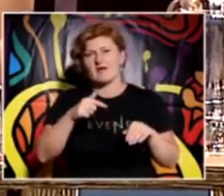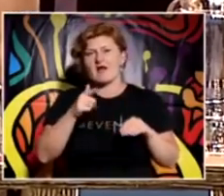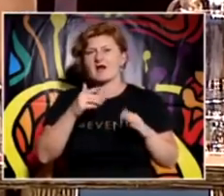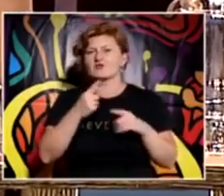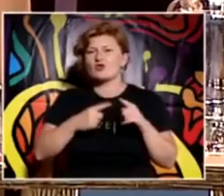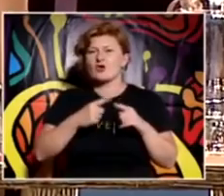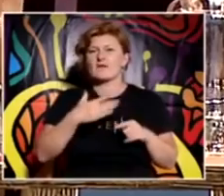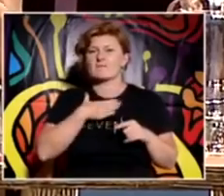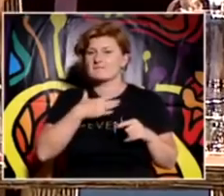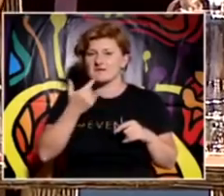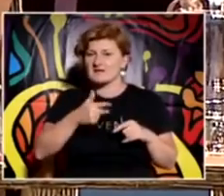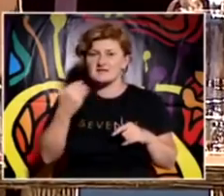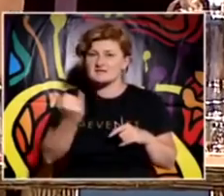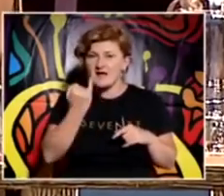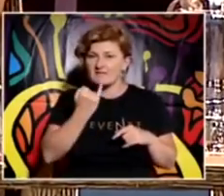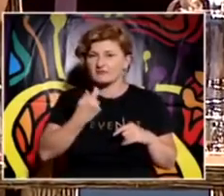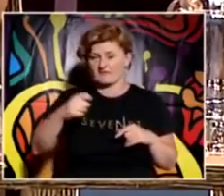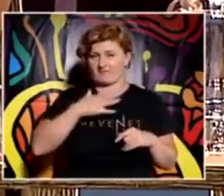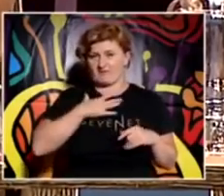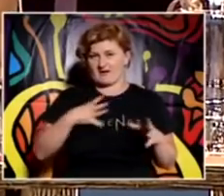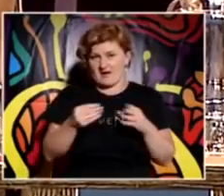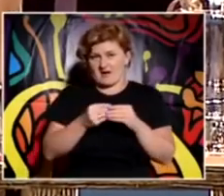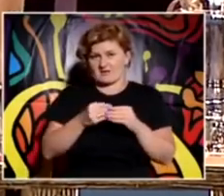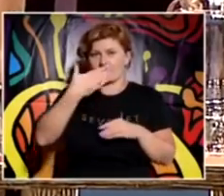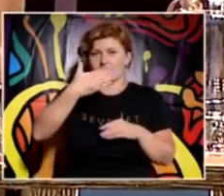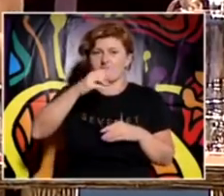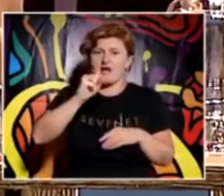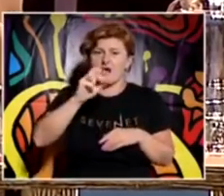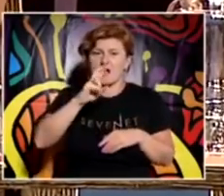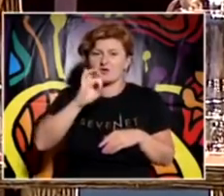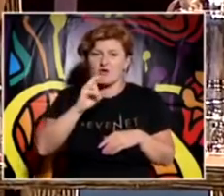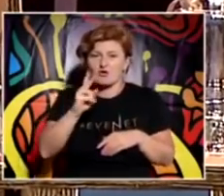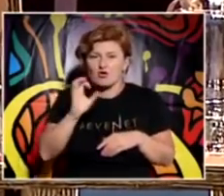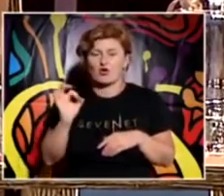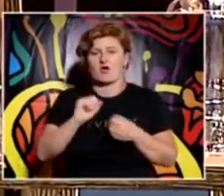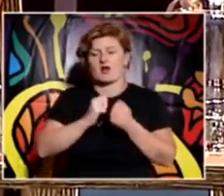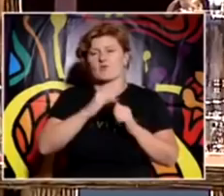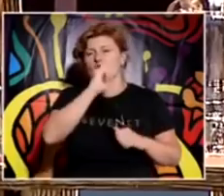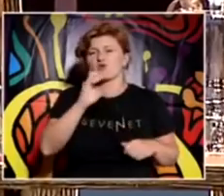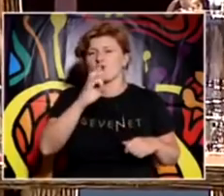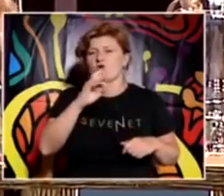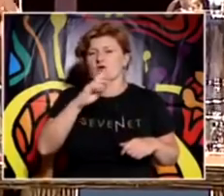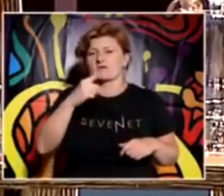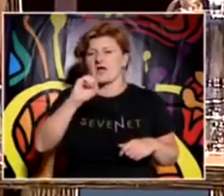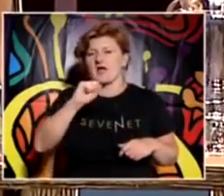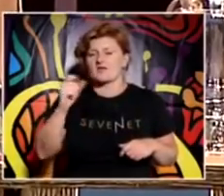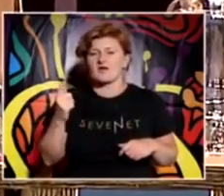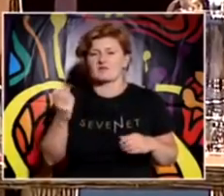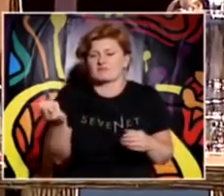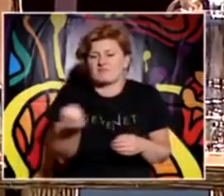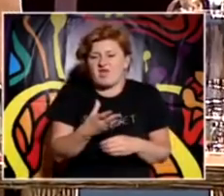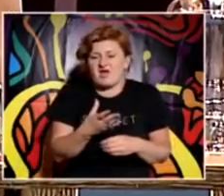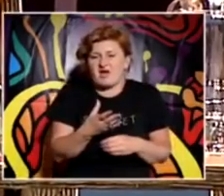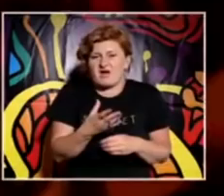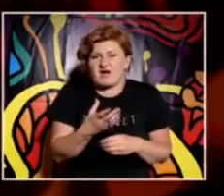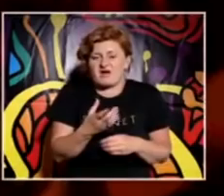bo nie zawsze z nim jeździmy, nawet do Maroka czy do Jordanii. Dajemy mu spokój, żeby pustynia to nie jest najlepsze miejsce dla psa tak